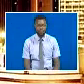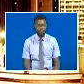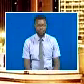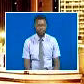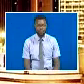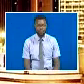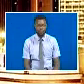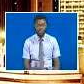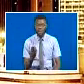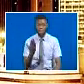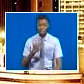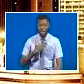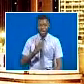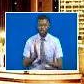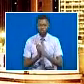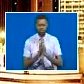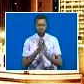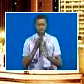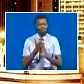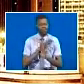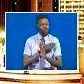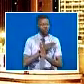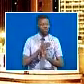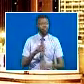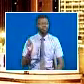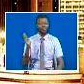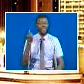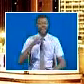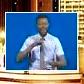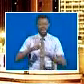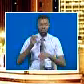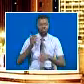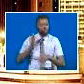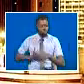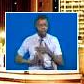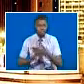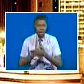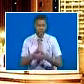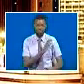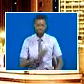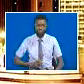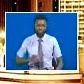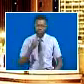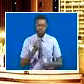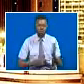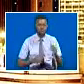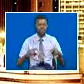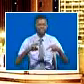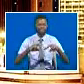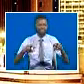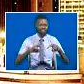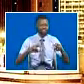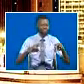Naam, na sasa turejelee taarifa yetu ya awali ambapo tume ya kitaifa ya haki za binadamu nchini inasema kuwa ingali inatafuta sababu